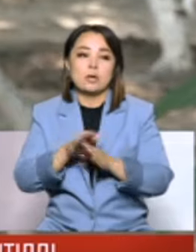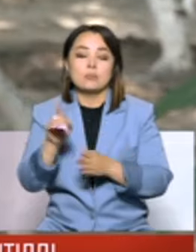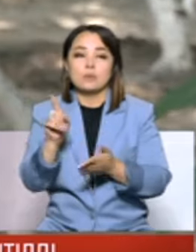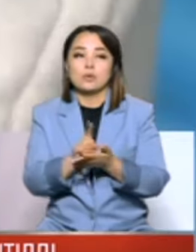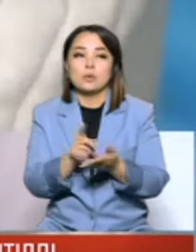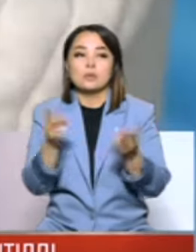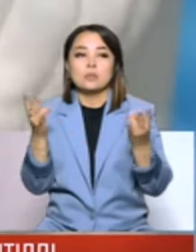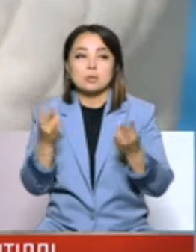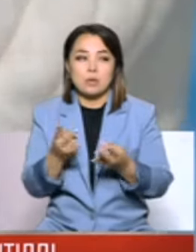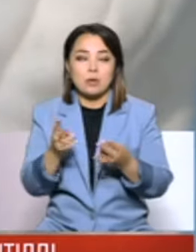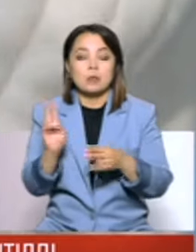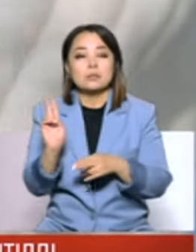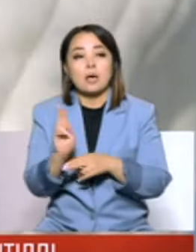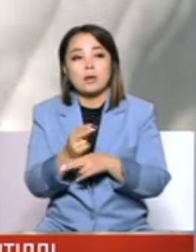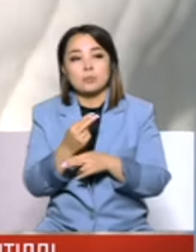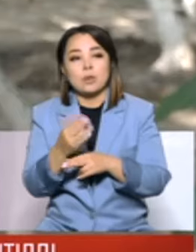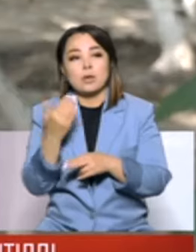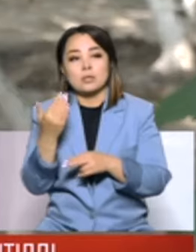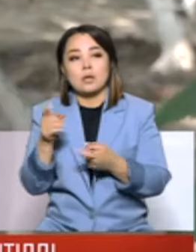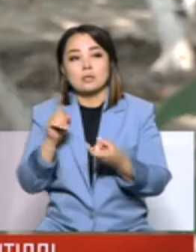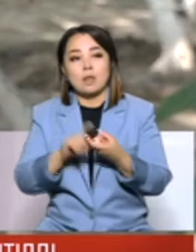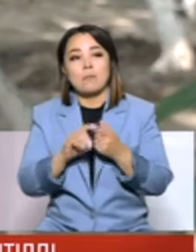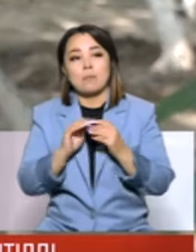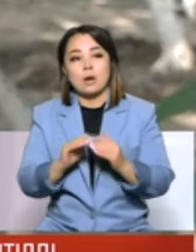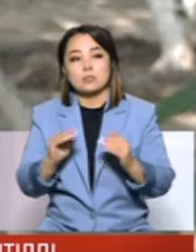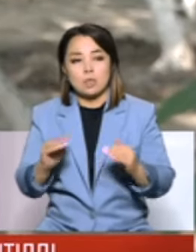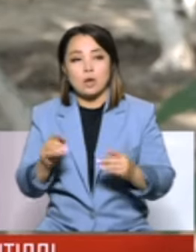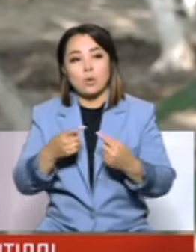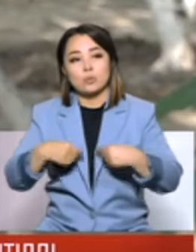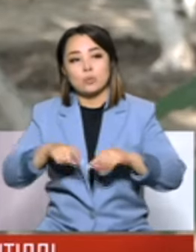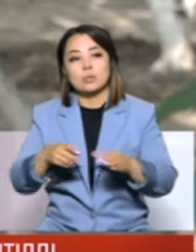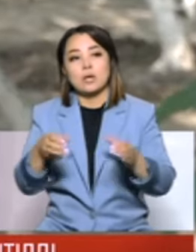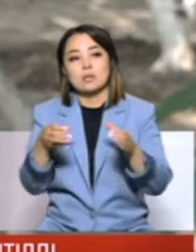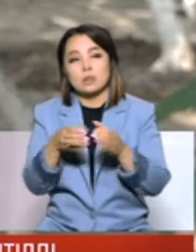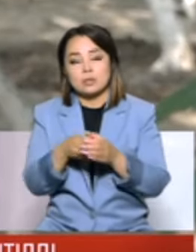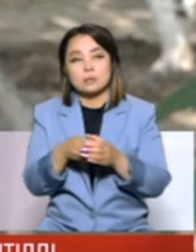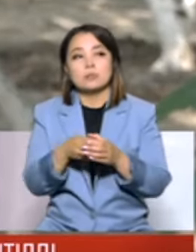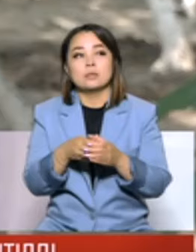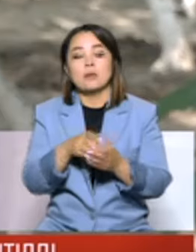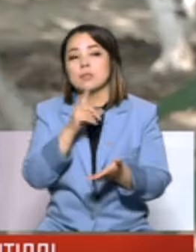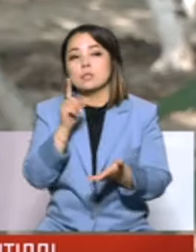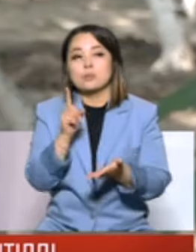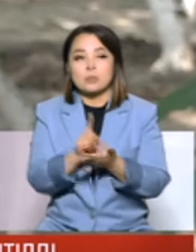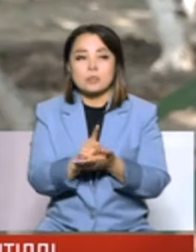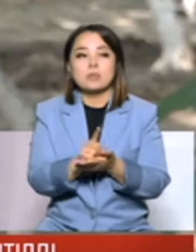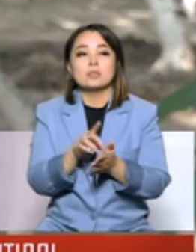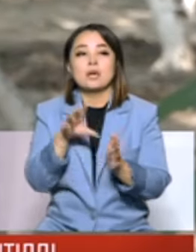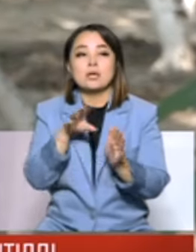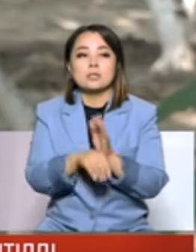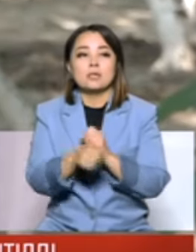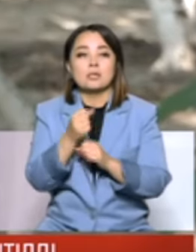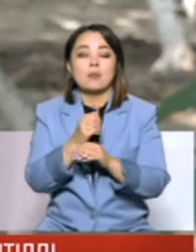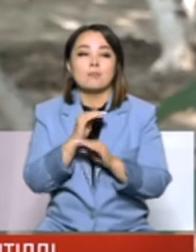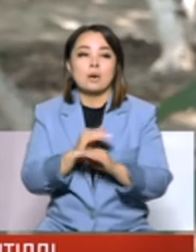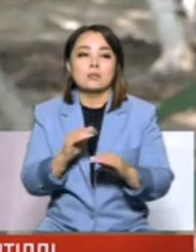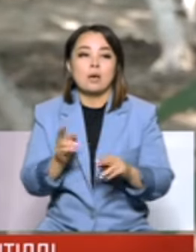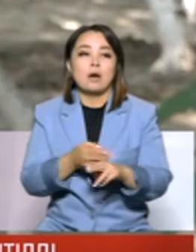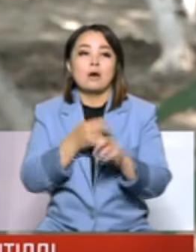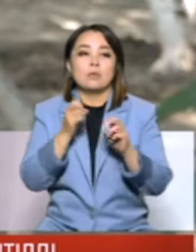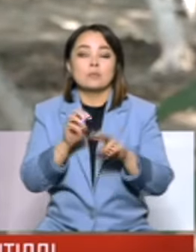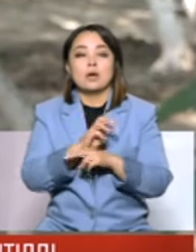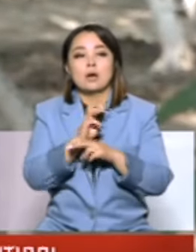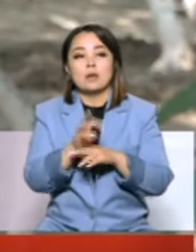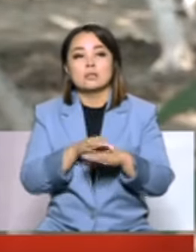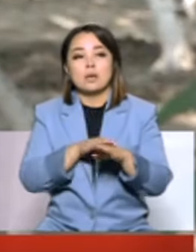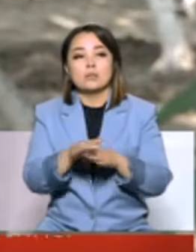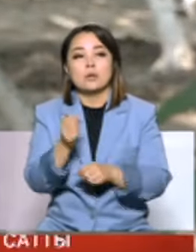тиісті болатын. Тәрбиешінің, сонымен қатар балабақшаның құрылтайшысының міндеттемесіне кіретін бала қауіпсіздігін қамтамасыз ету